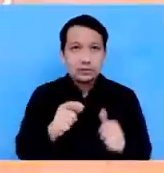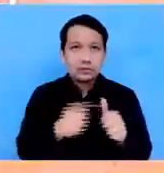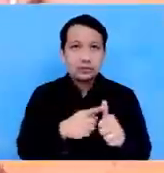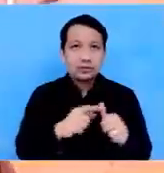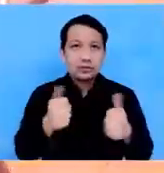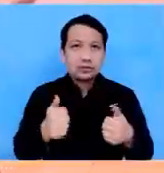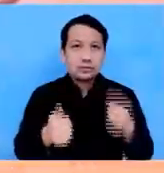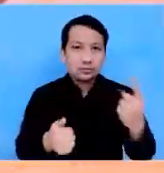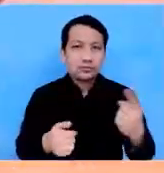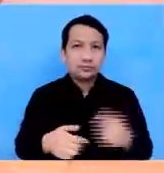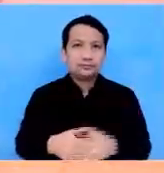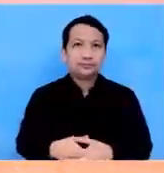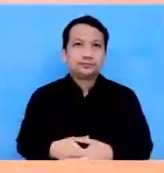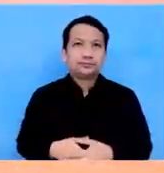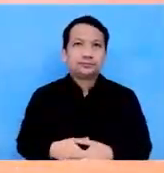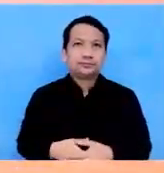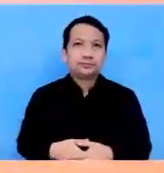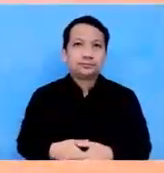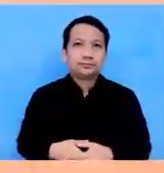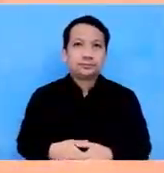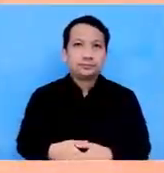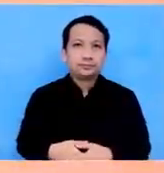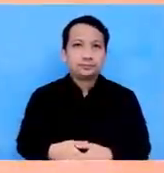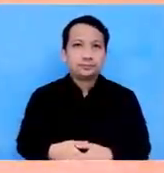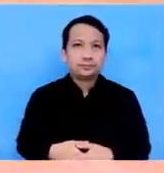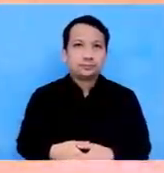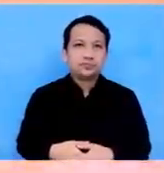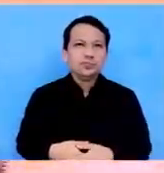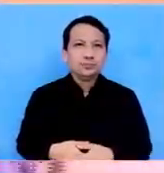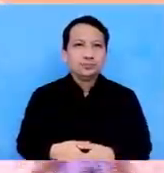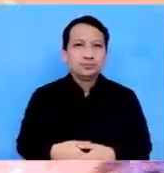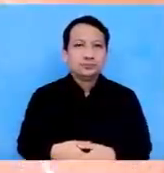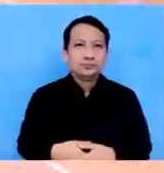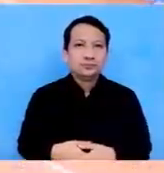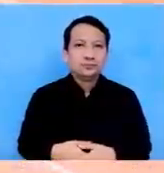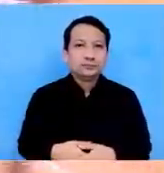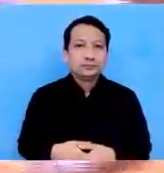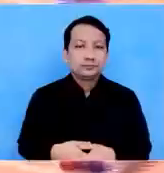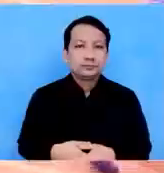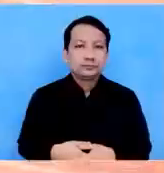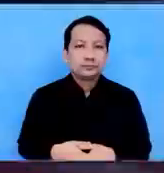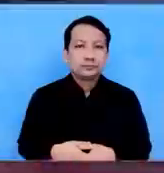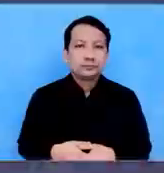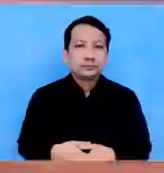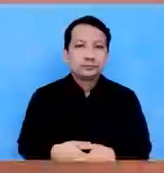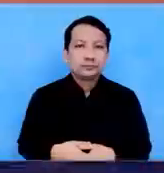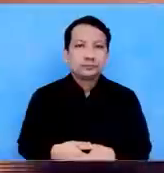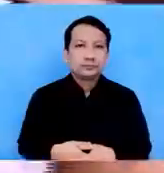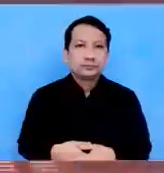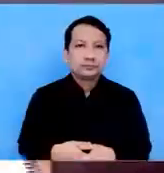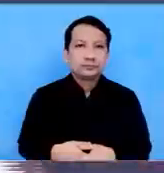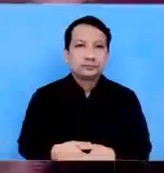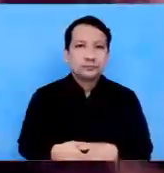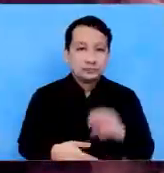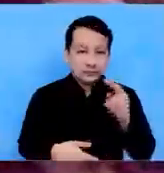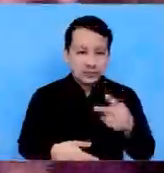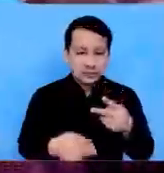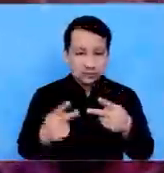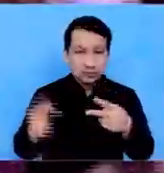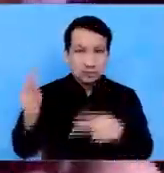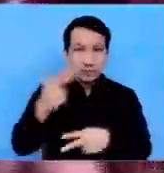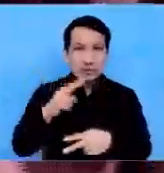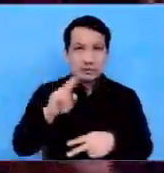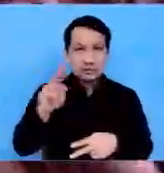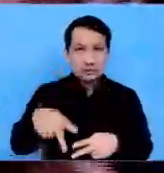Finals. Harold Alarcon, big shot maker. He fires a three. Yes! 2 puntos lang ang na-score ng UP